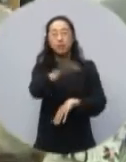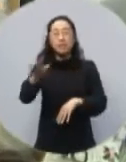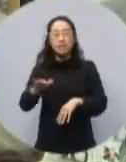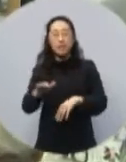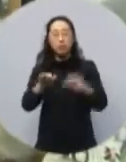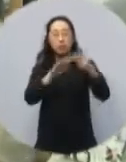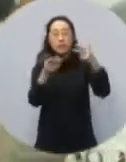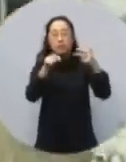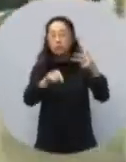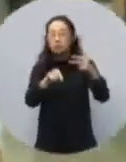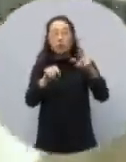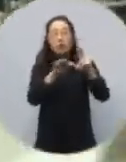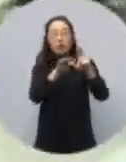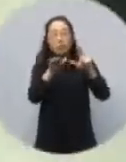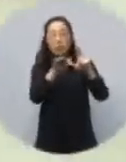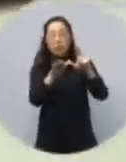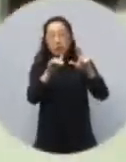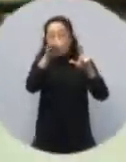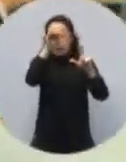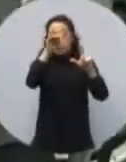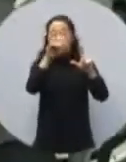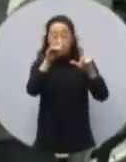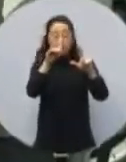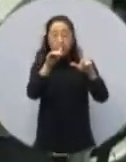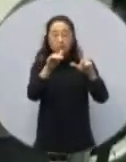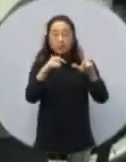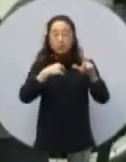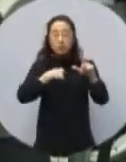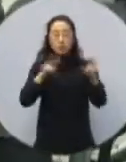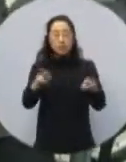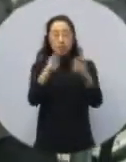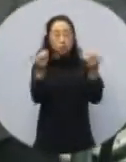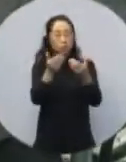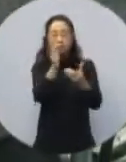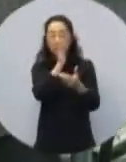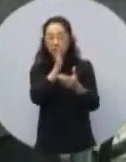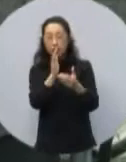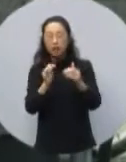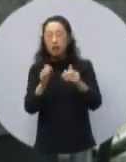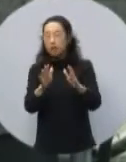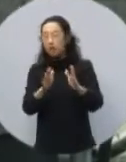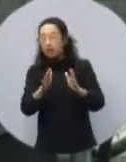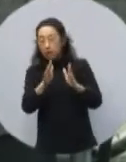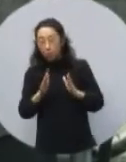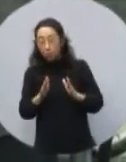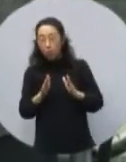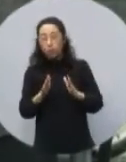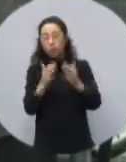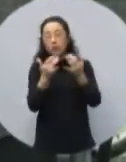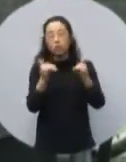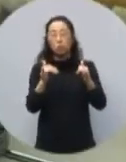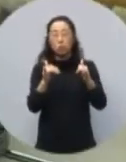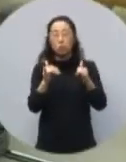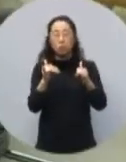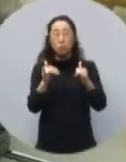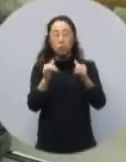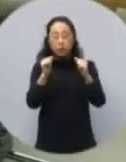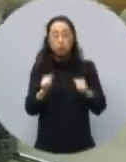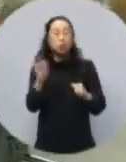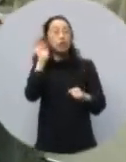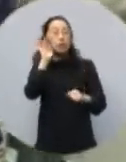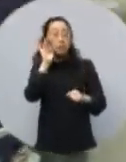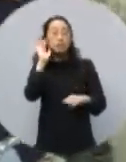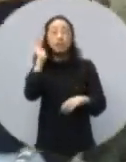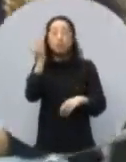は敷居が高くて、なかなか専門職じゃないと無理かなということで足をこう踏み入れにくいっていう話をよく聞くんですけれ